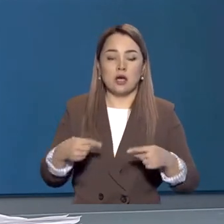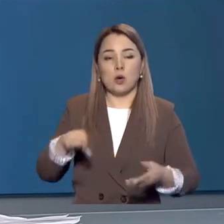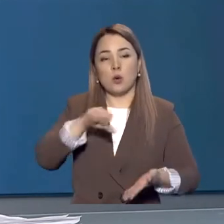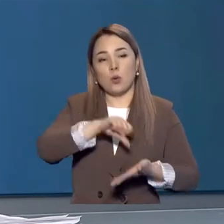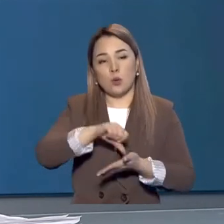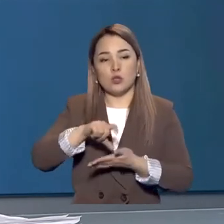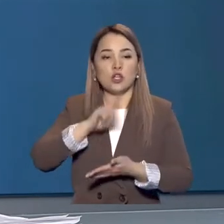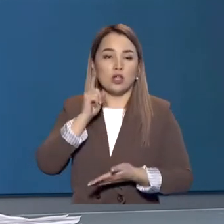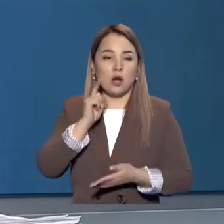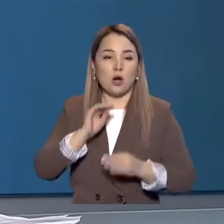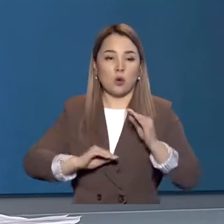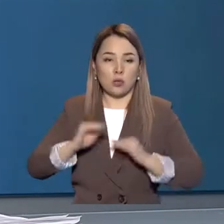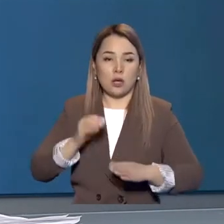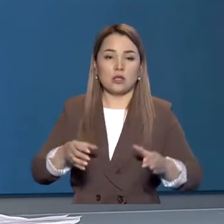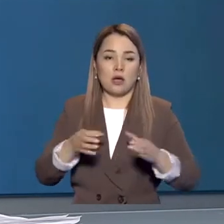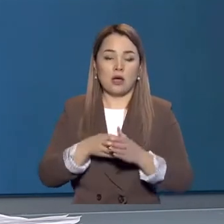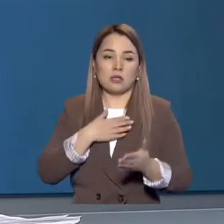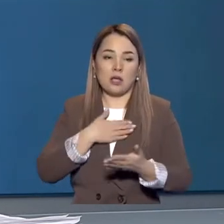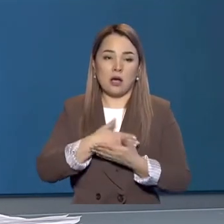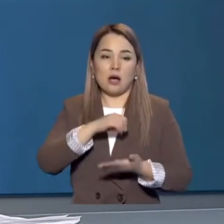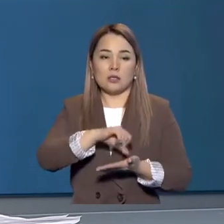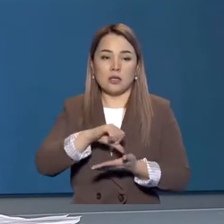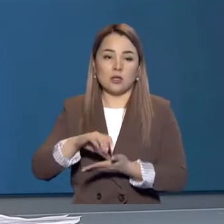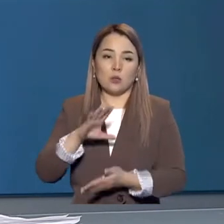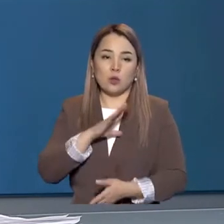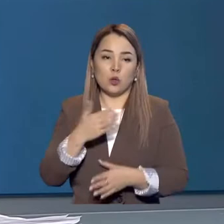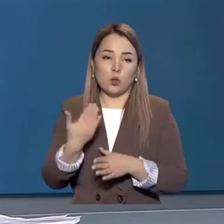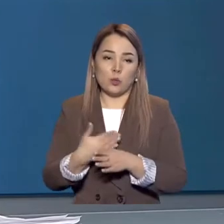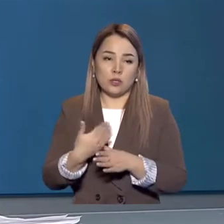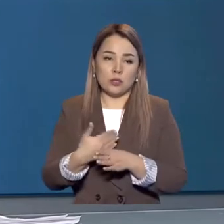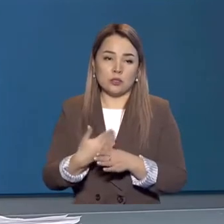өкілдері мен жастардан құралған еріктілер тобы да қолғабыс етті.